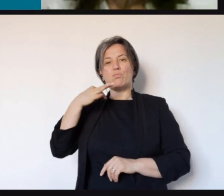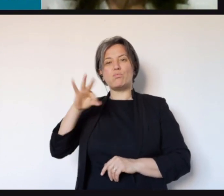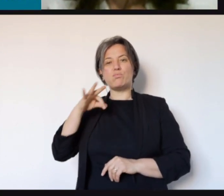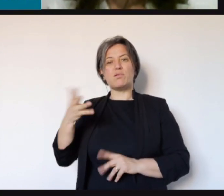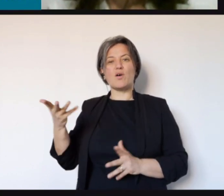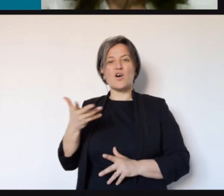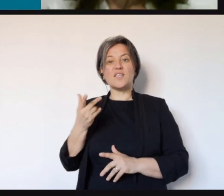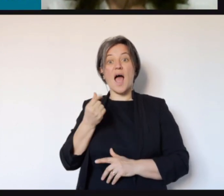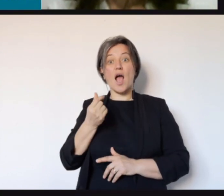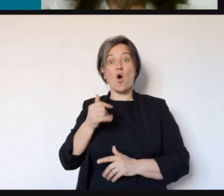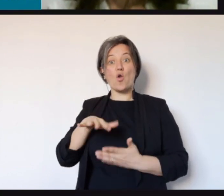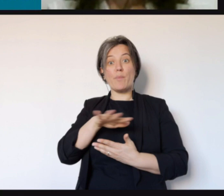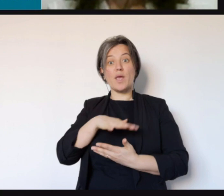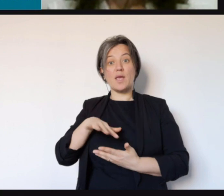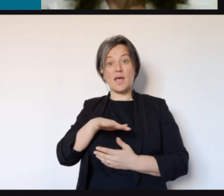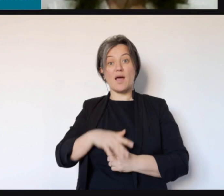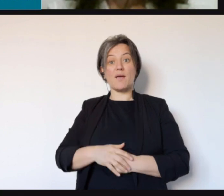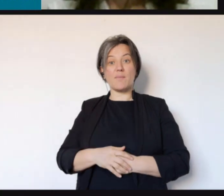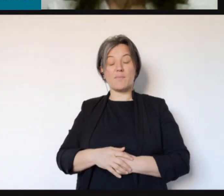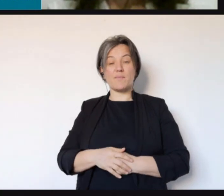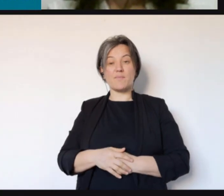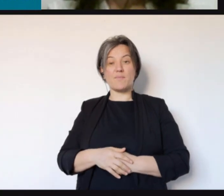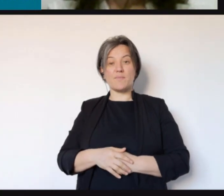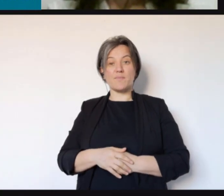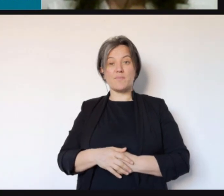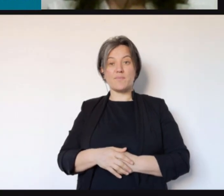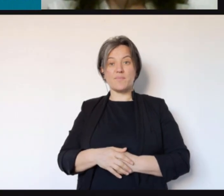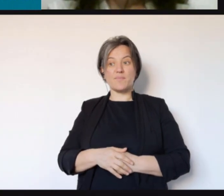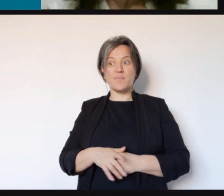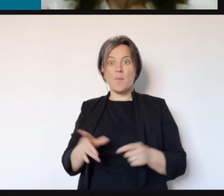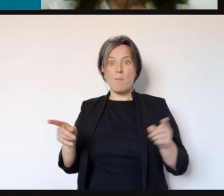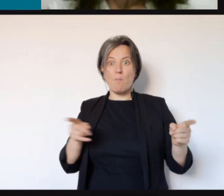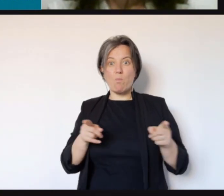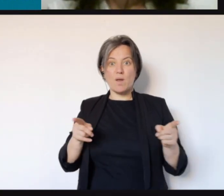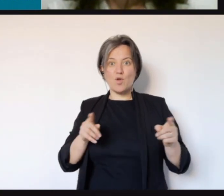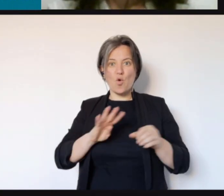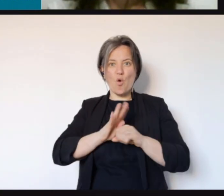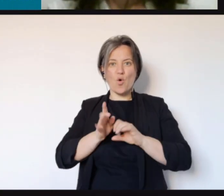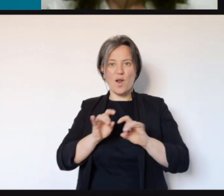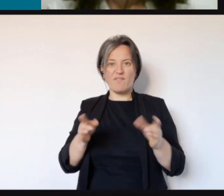dell'economia. E che avremo in questo tempo di coronavirus.